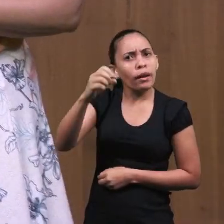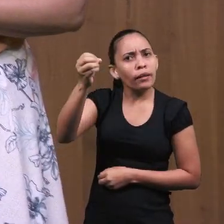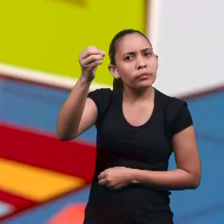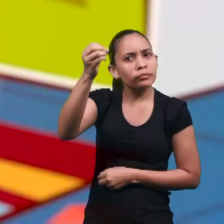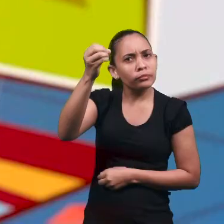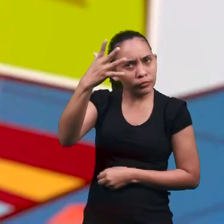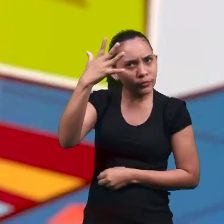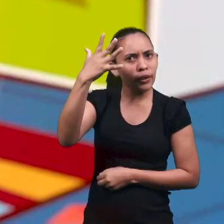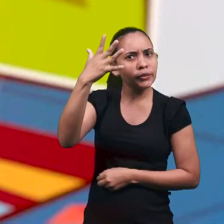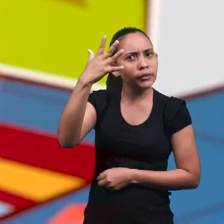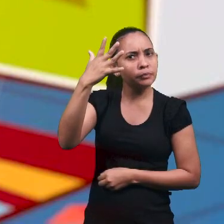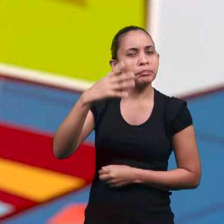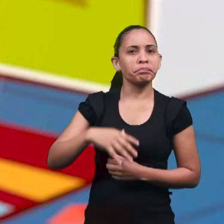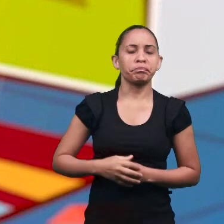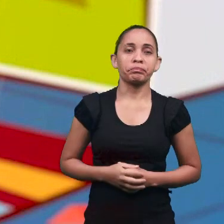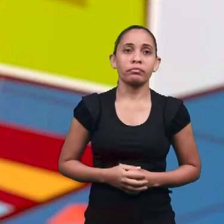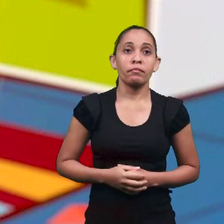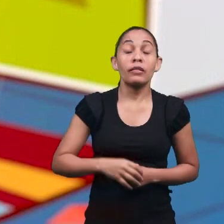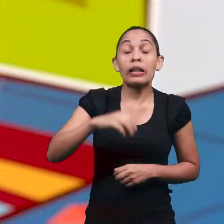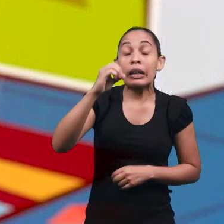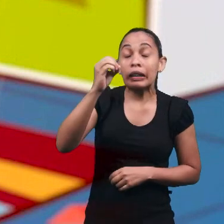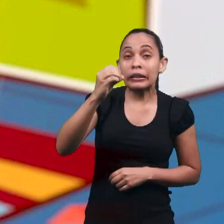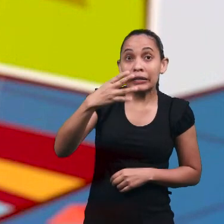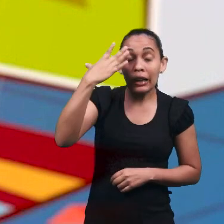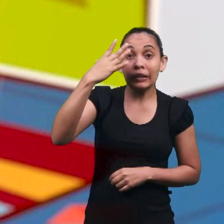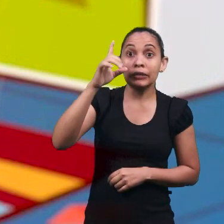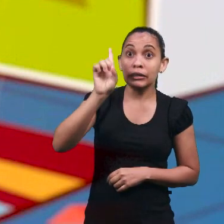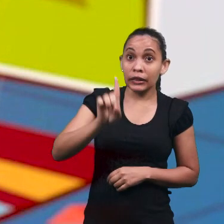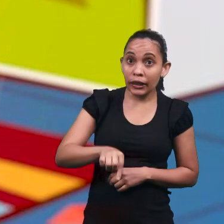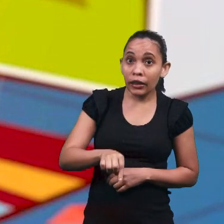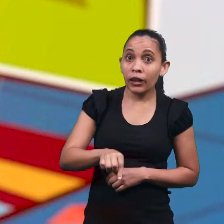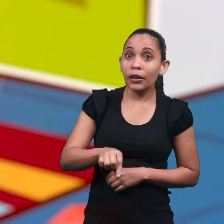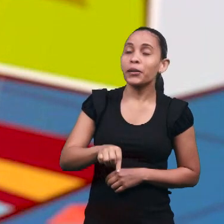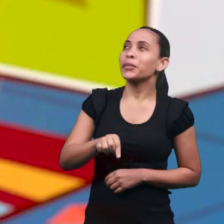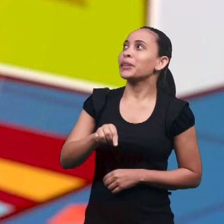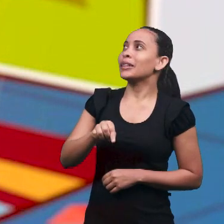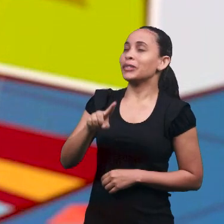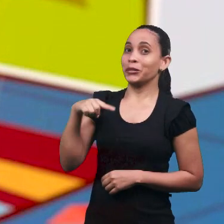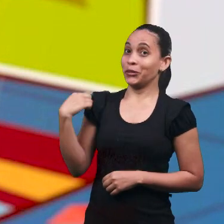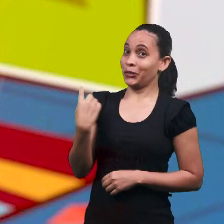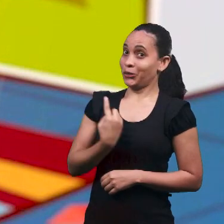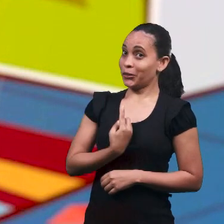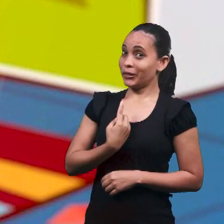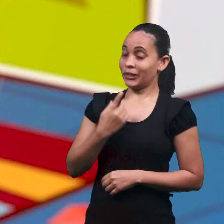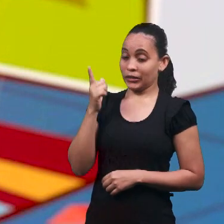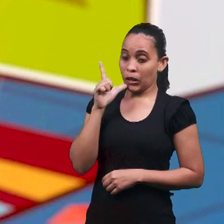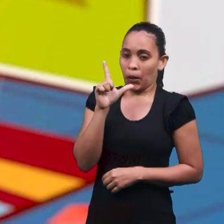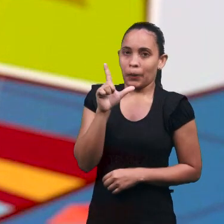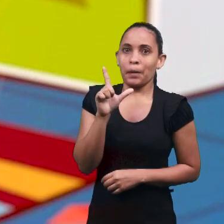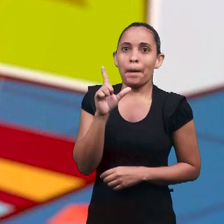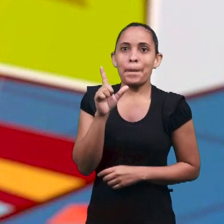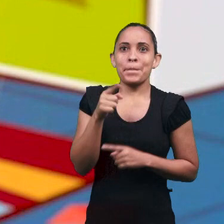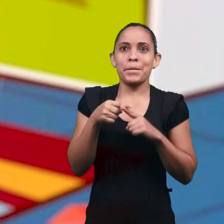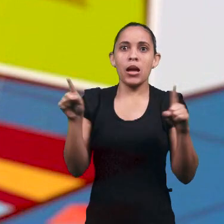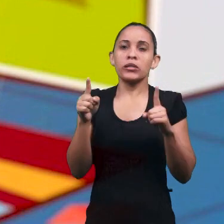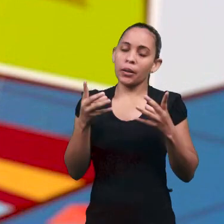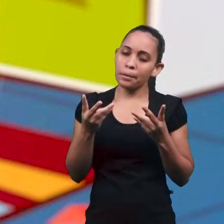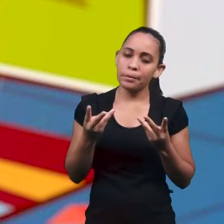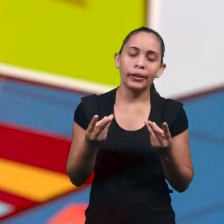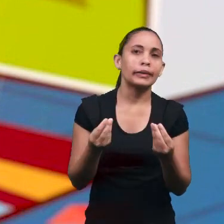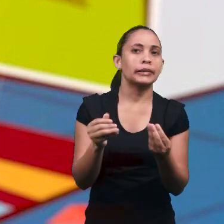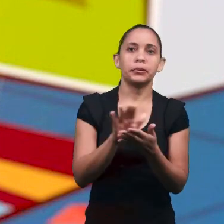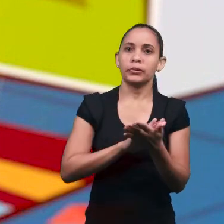grâce, c'est ce que quelqu'un gagne sans le mériter. La grâce, c'est un don, est un cadeau de